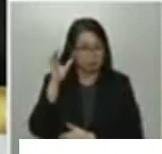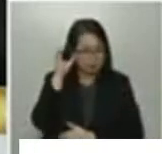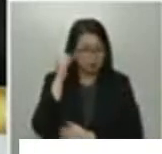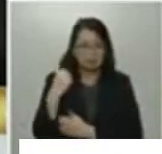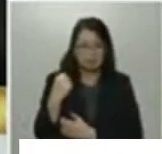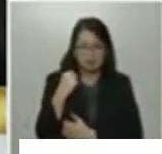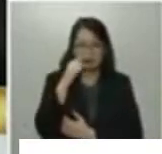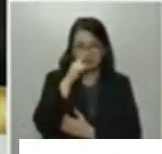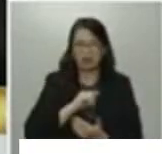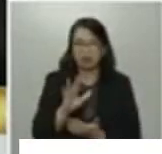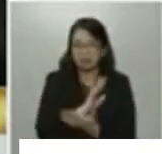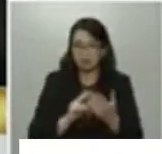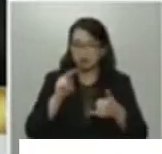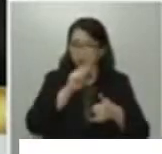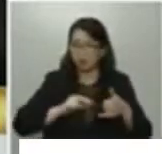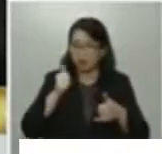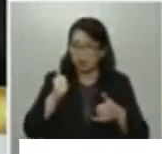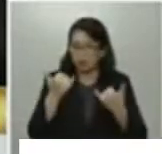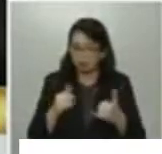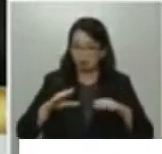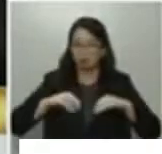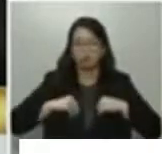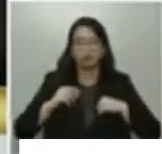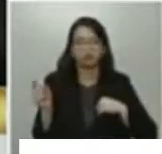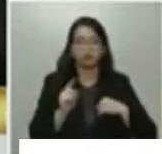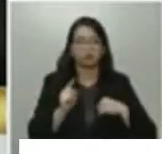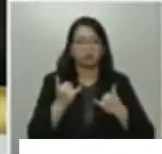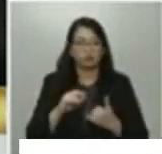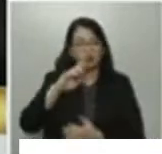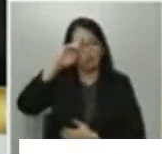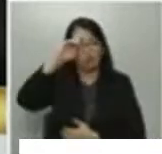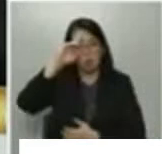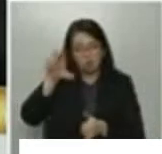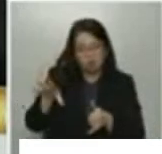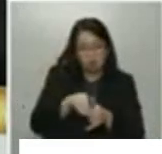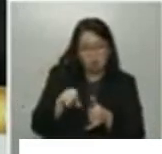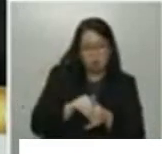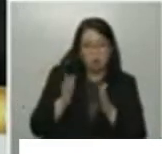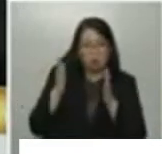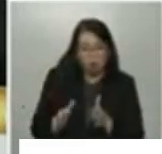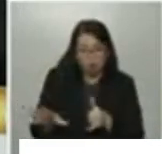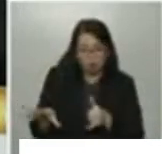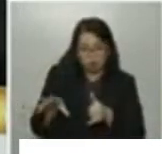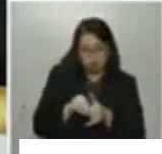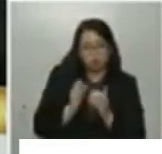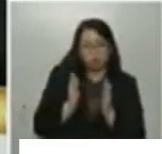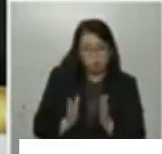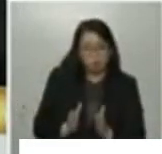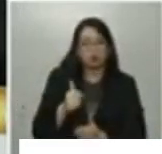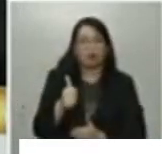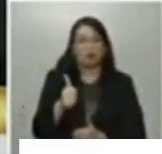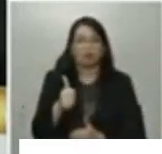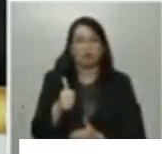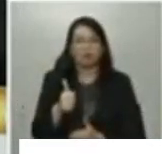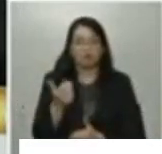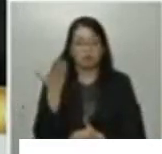และขณะนี้ยอมรับกันชัดเจนว่าเป็นโรคติดต่อจากคนมาสู่คนได้จ